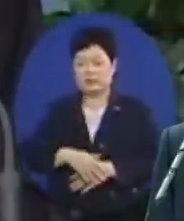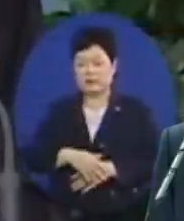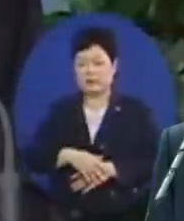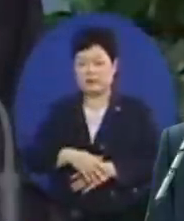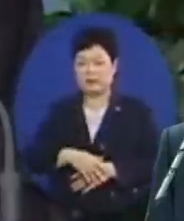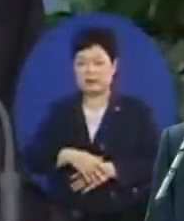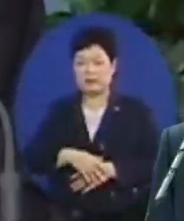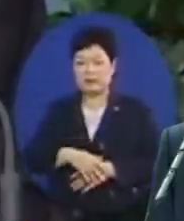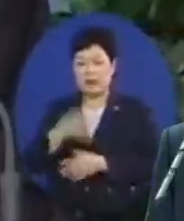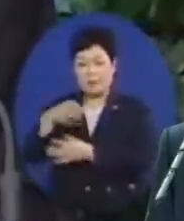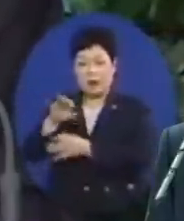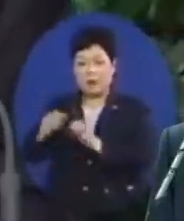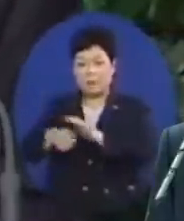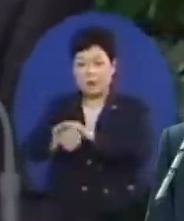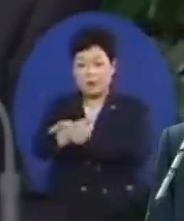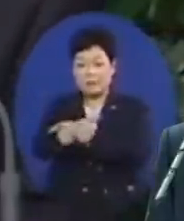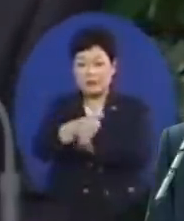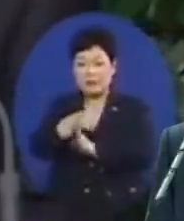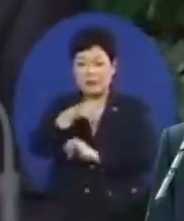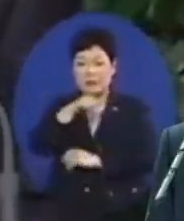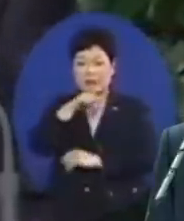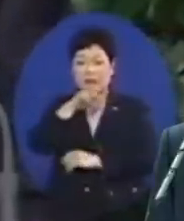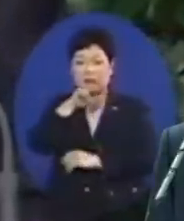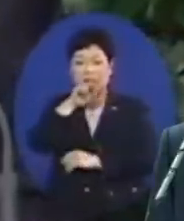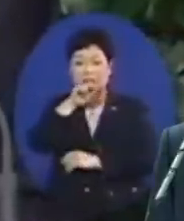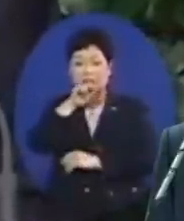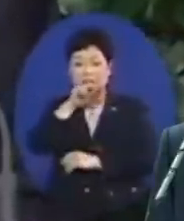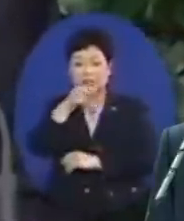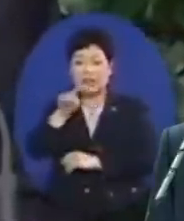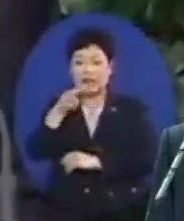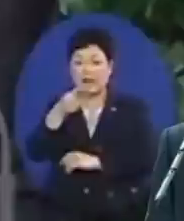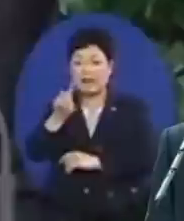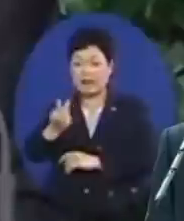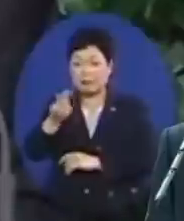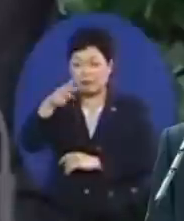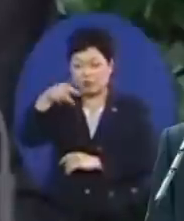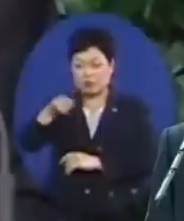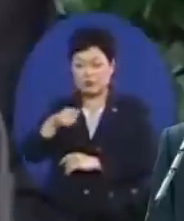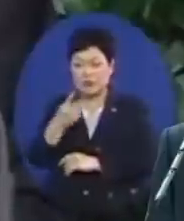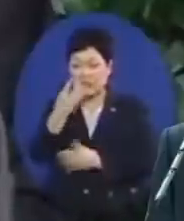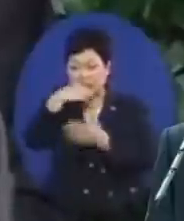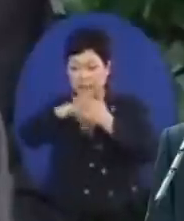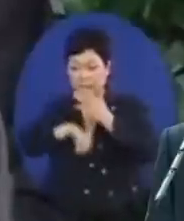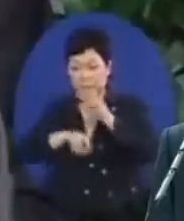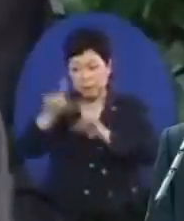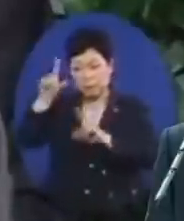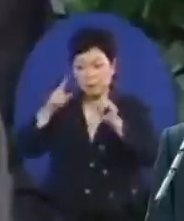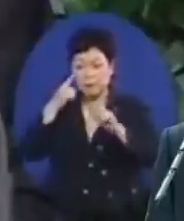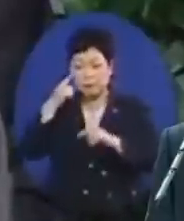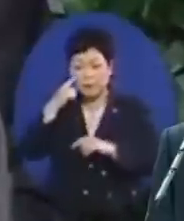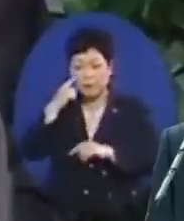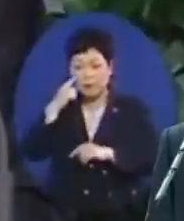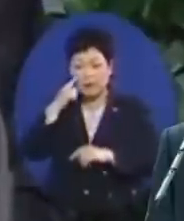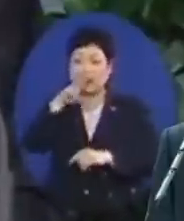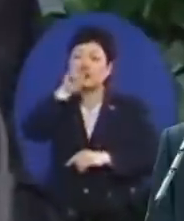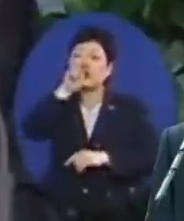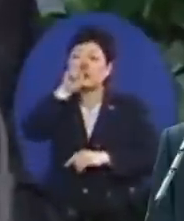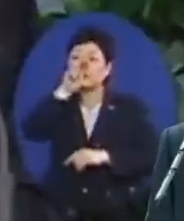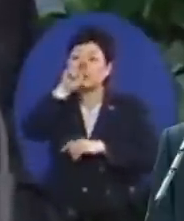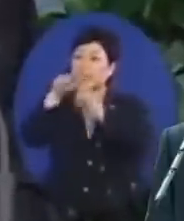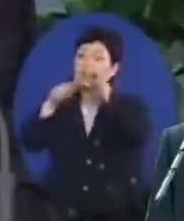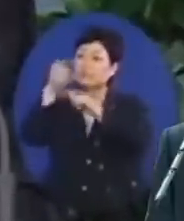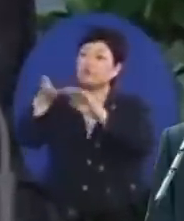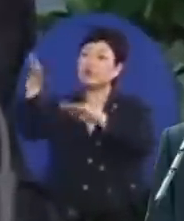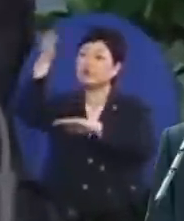방울뱀이 다람쥐 잡아먹는 거 보면 참 희한합니다. 다람쥐가 나무에 높이 있으니까 방울뱀이